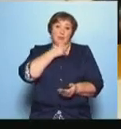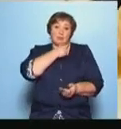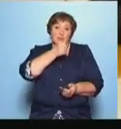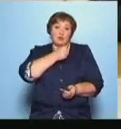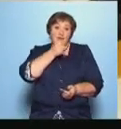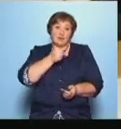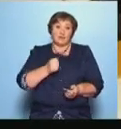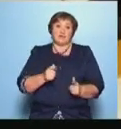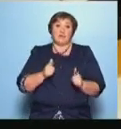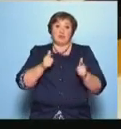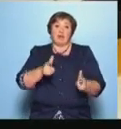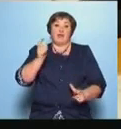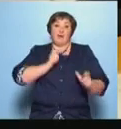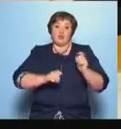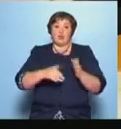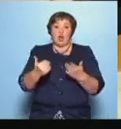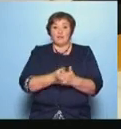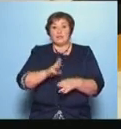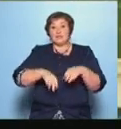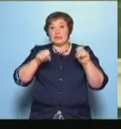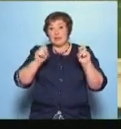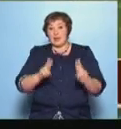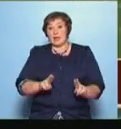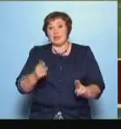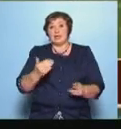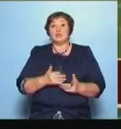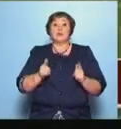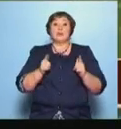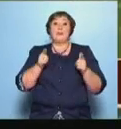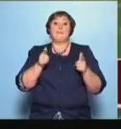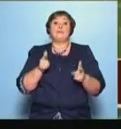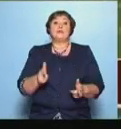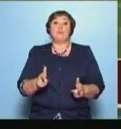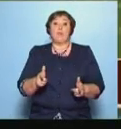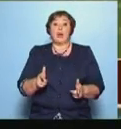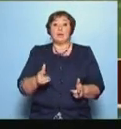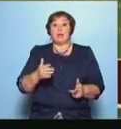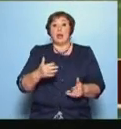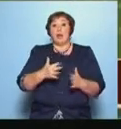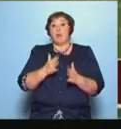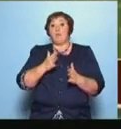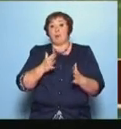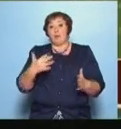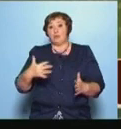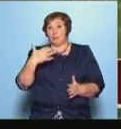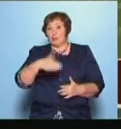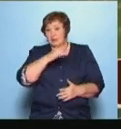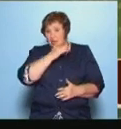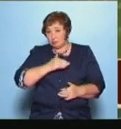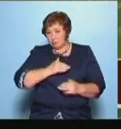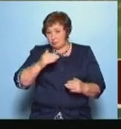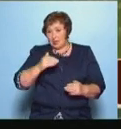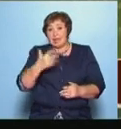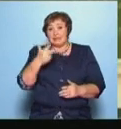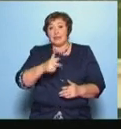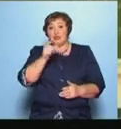на новые для них специальности. Есть люди, которые поступают к нам, кому за 50. Вот три человека у